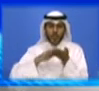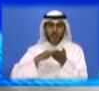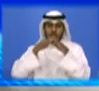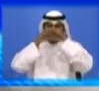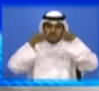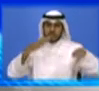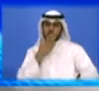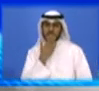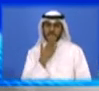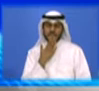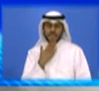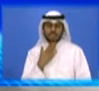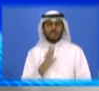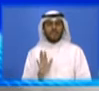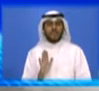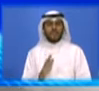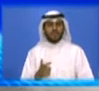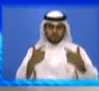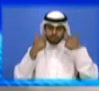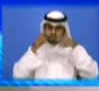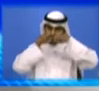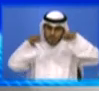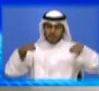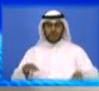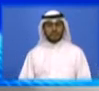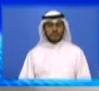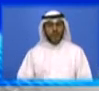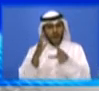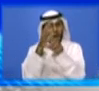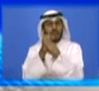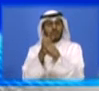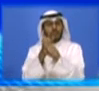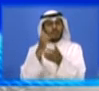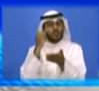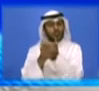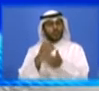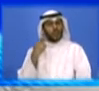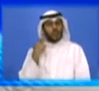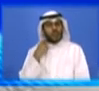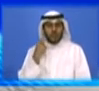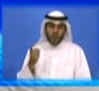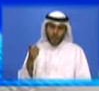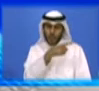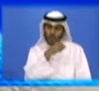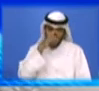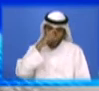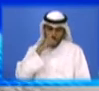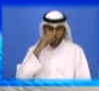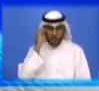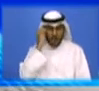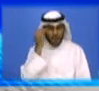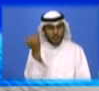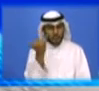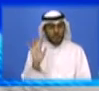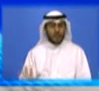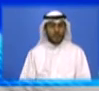إلى أن يتحملوا واجبهم الأبوي والأسري والمجتمعي ومسؤولياتهم الوطنية في الاستفاف إلى جانب جهود أجهزة